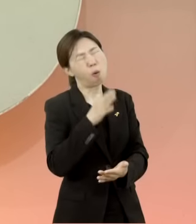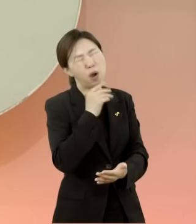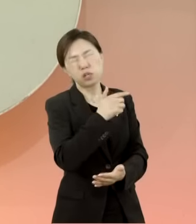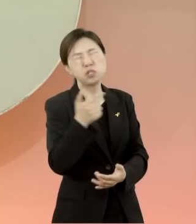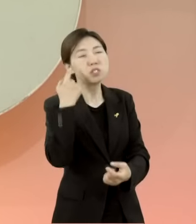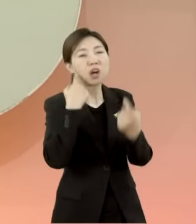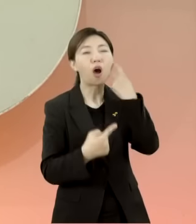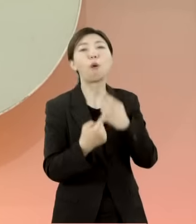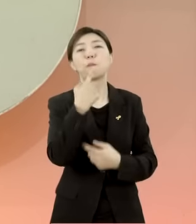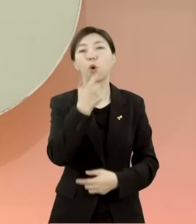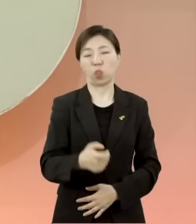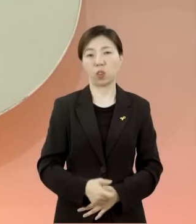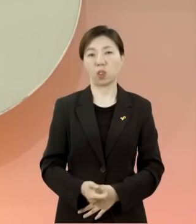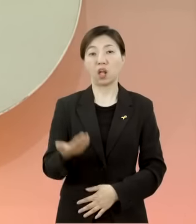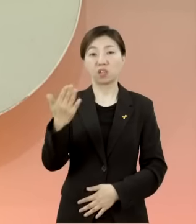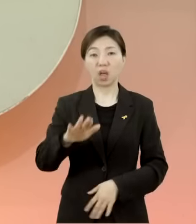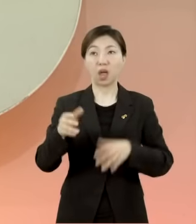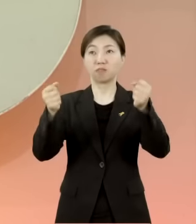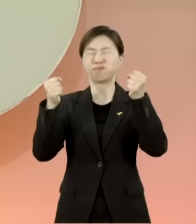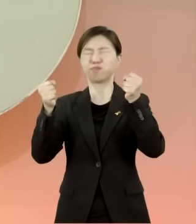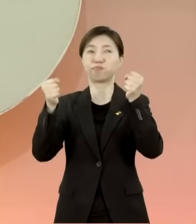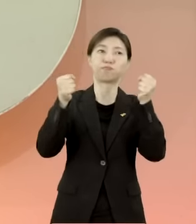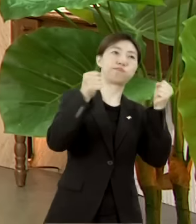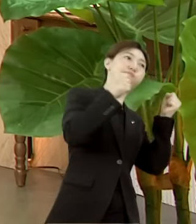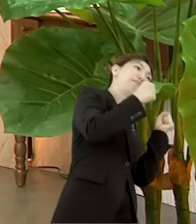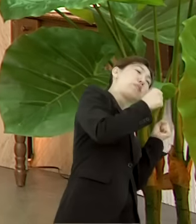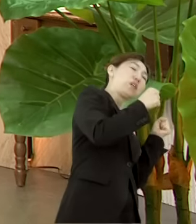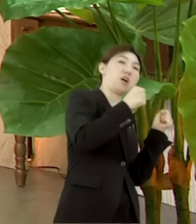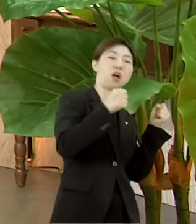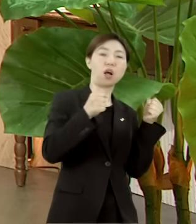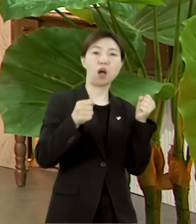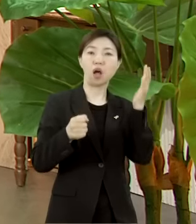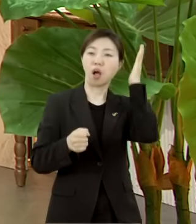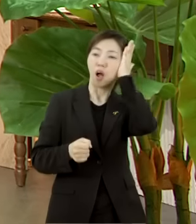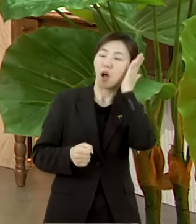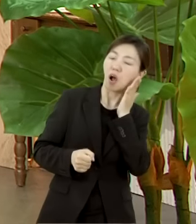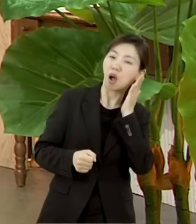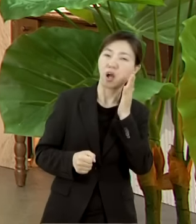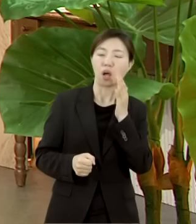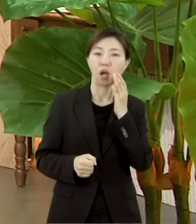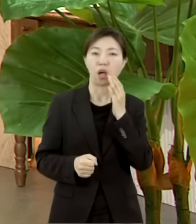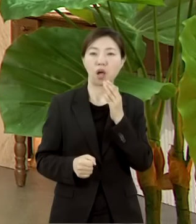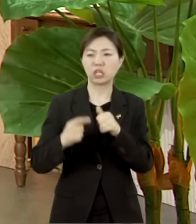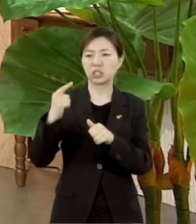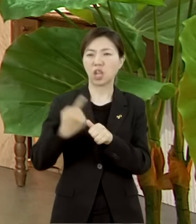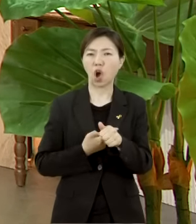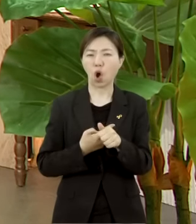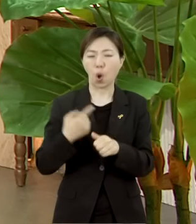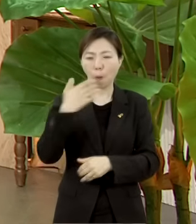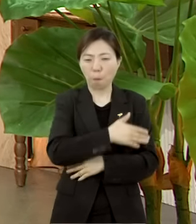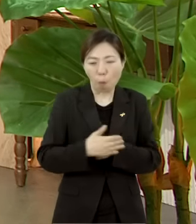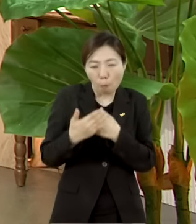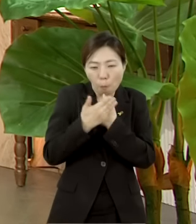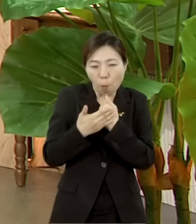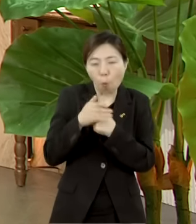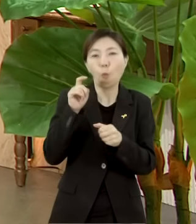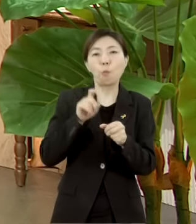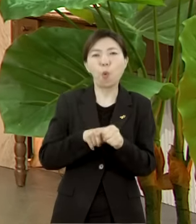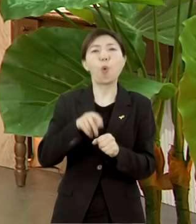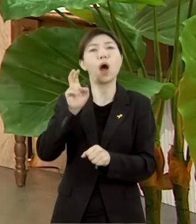그냥 땅바닥에 찍혔으면 어쩔 뻔했어요 다행히 옆으로 떨어졌대요 옆으로 자기도